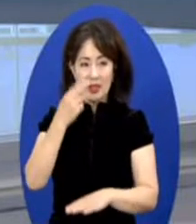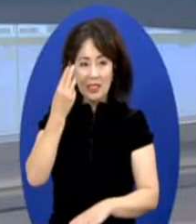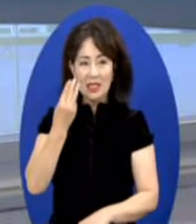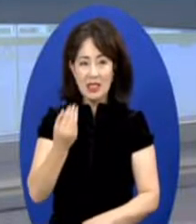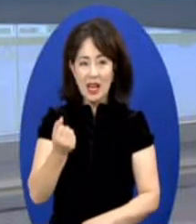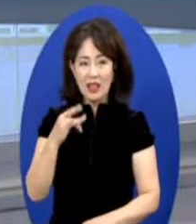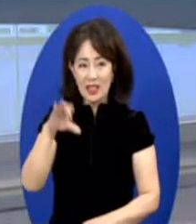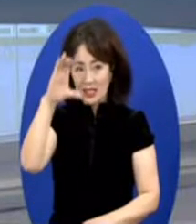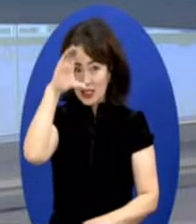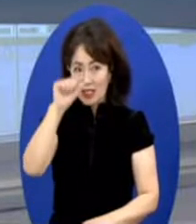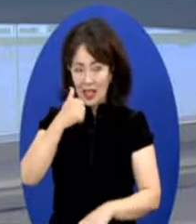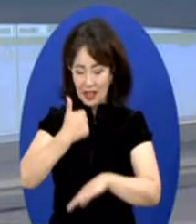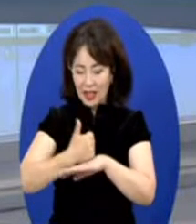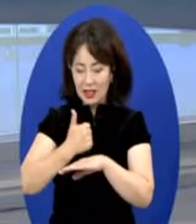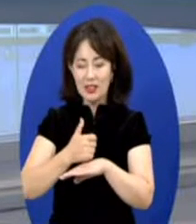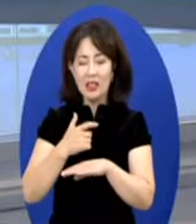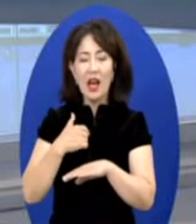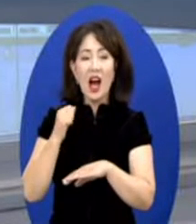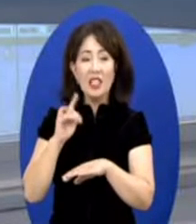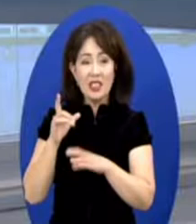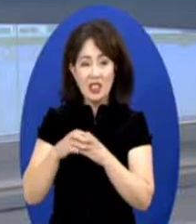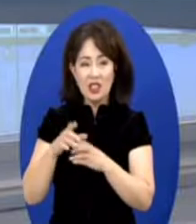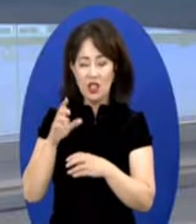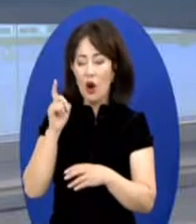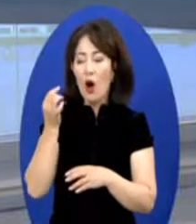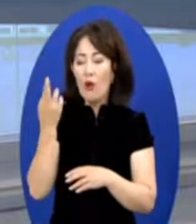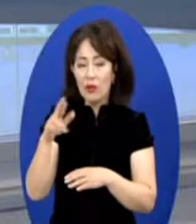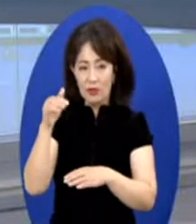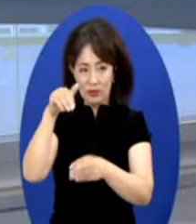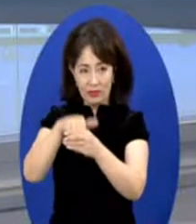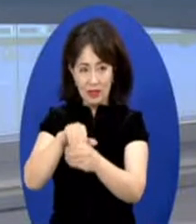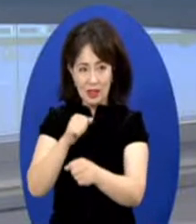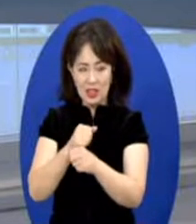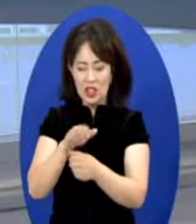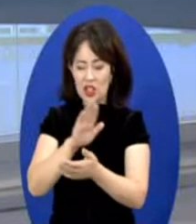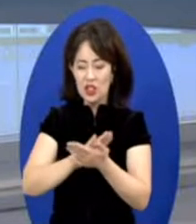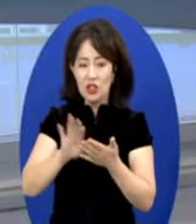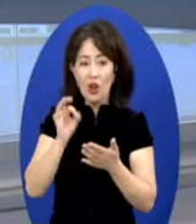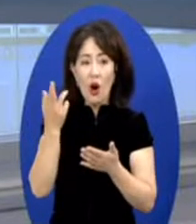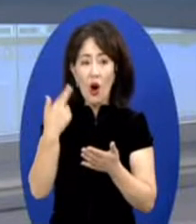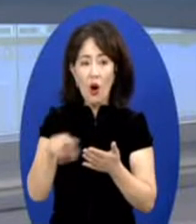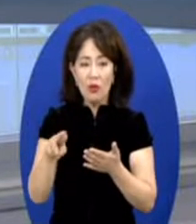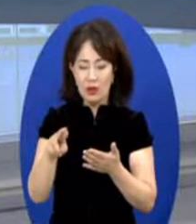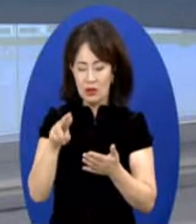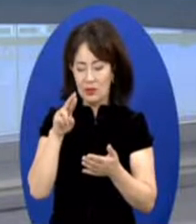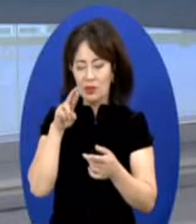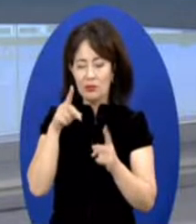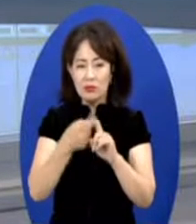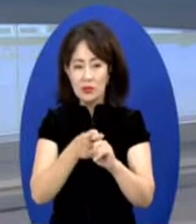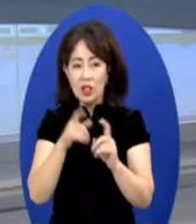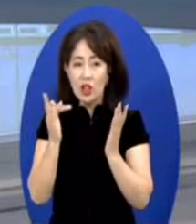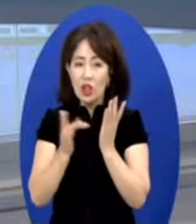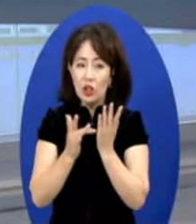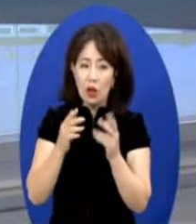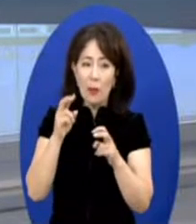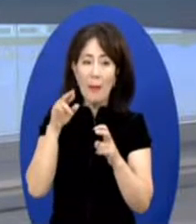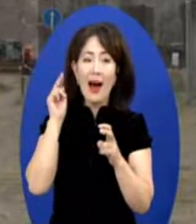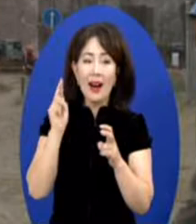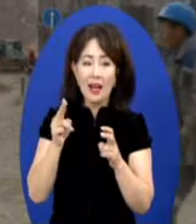болсон шатар сайтар ахлуусан ажлын эсэг ховд амьд ажиллаа. Энэ үеэр шинэ ховд үйлдвэр технологийн парк байгуулах ажилдаа танилцсан байна.